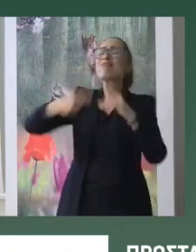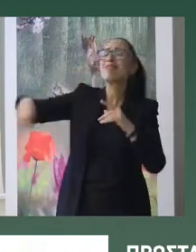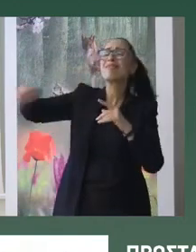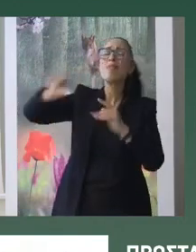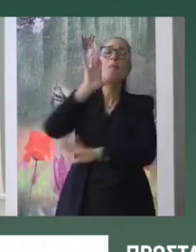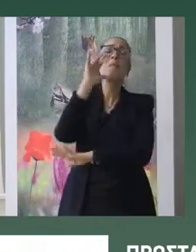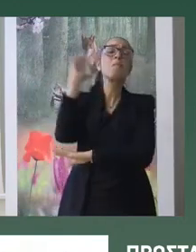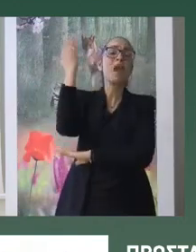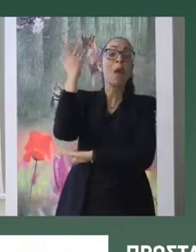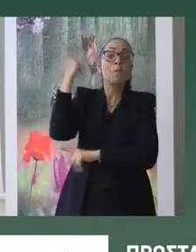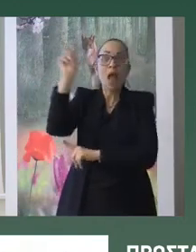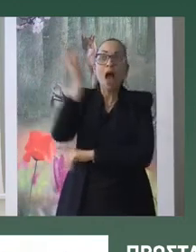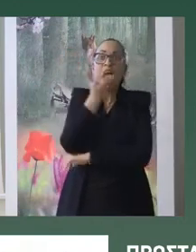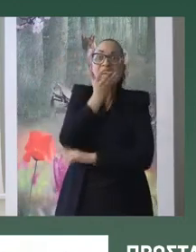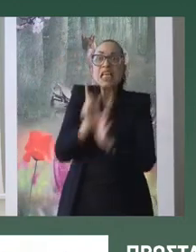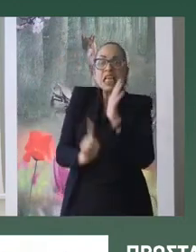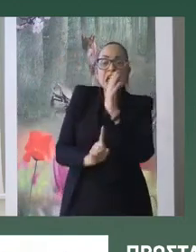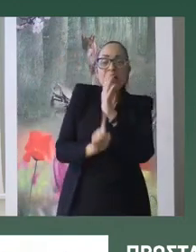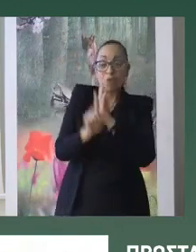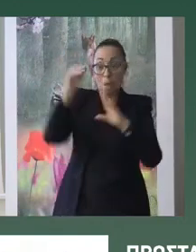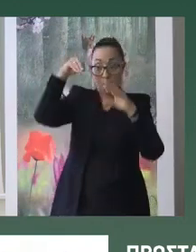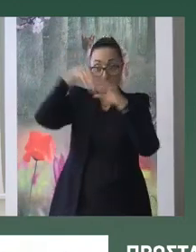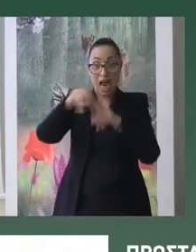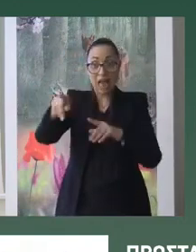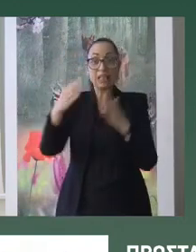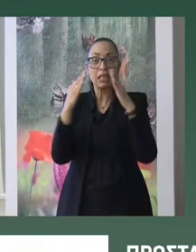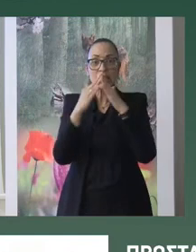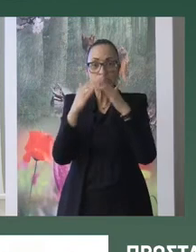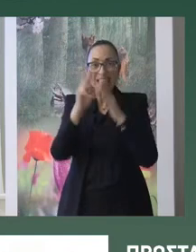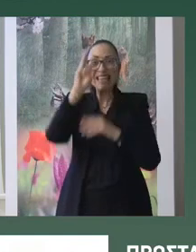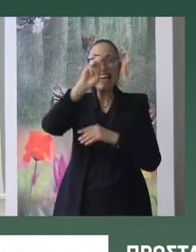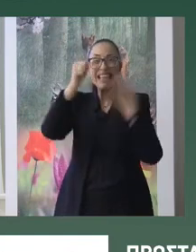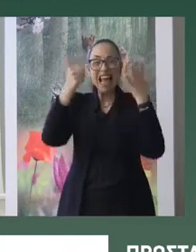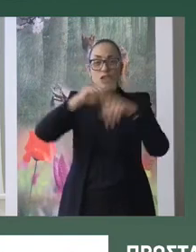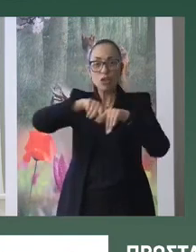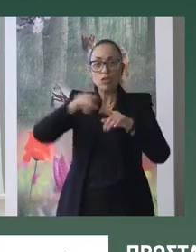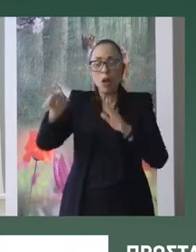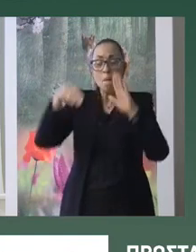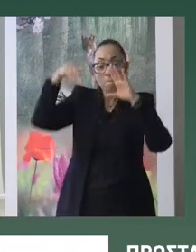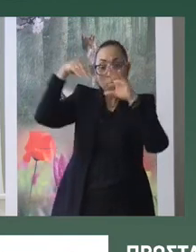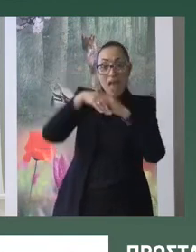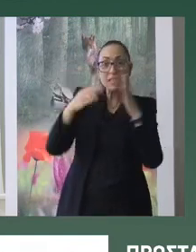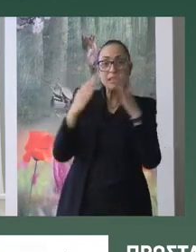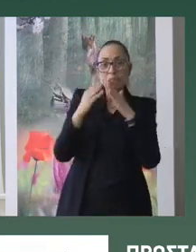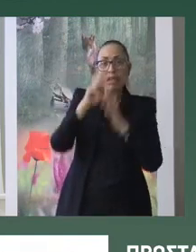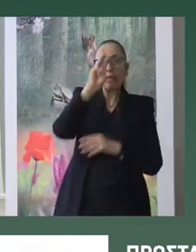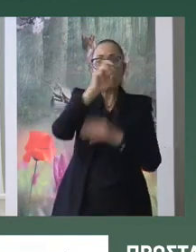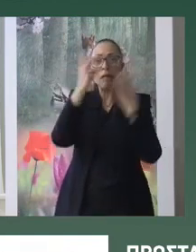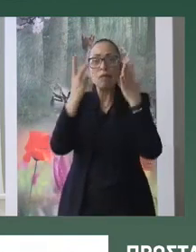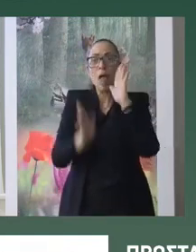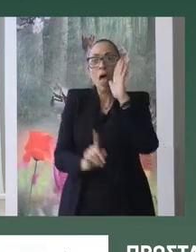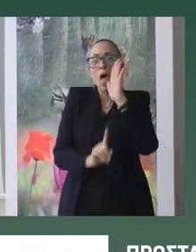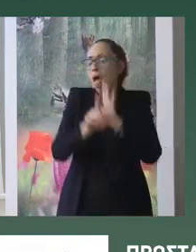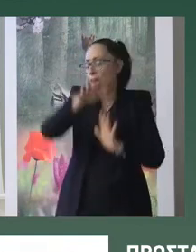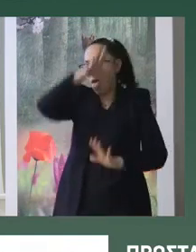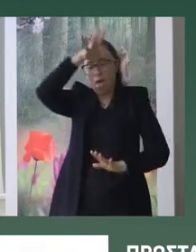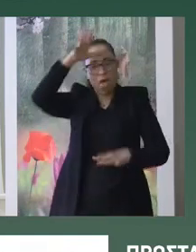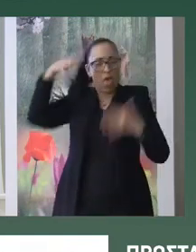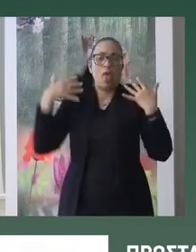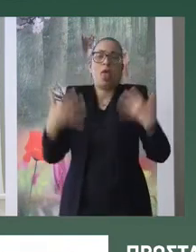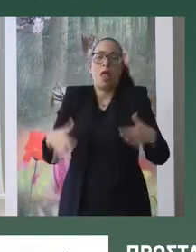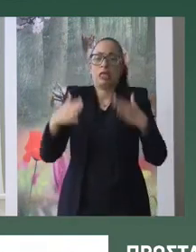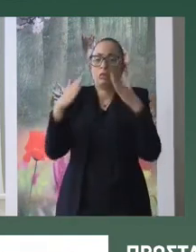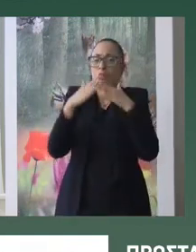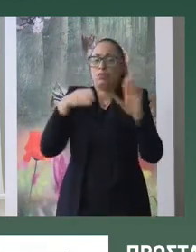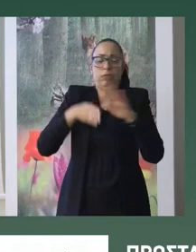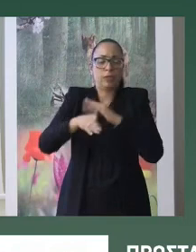από ένα καύσωνα, η θερμοκρασία μέσα στο σπίτι για 36 ώρες ήταν περίπου 37-38 βαθμούς Κελσίου. Αβίωτα